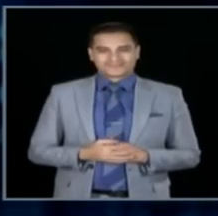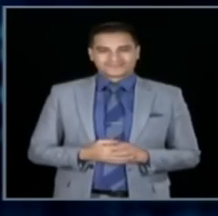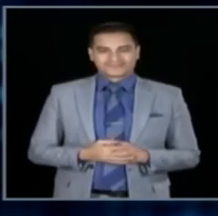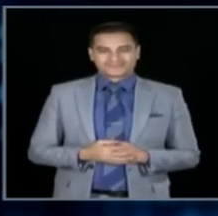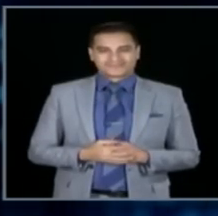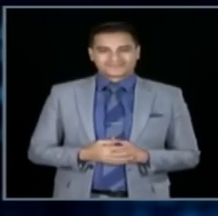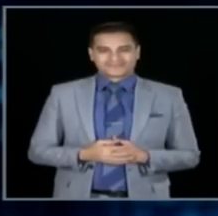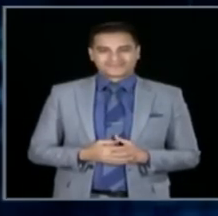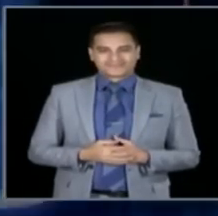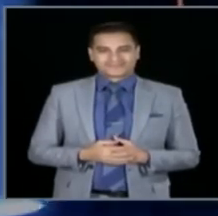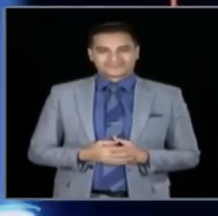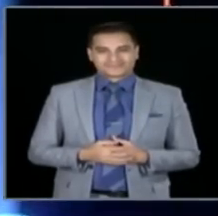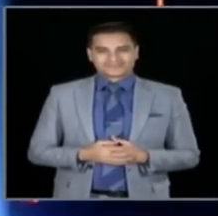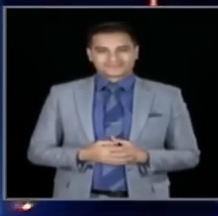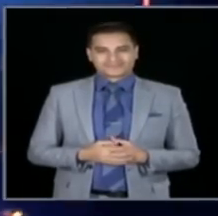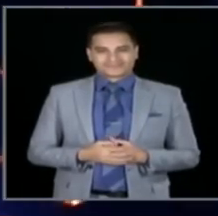العلم.